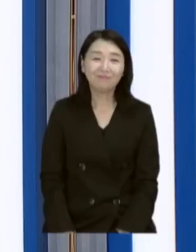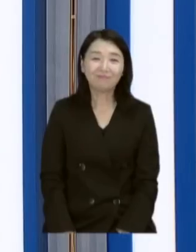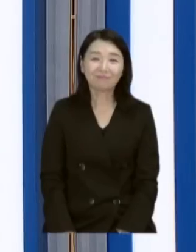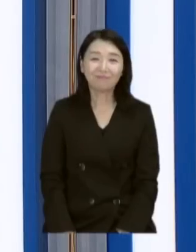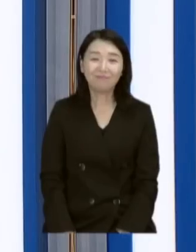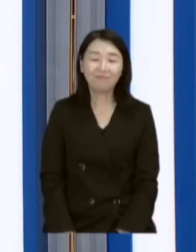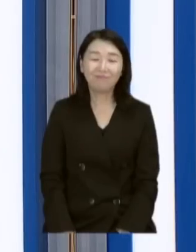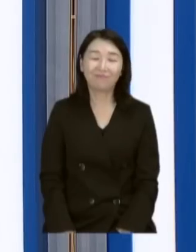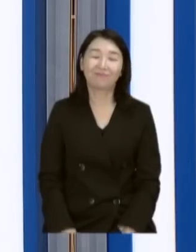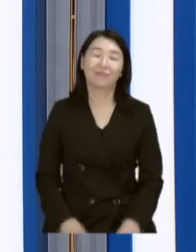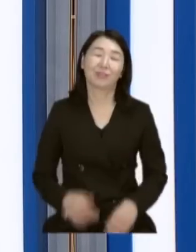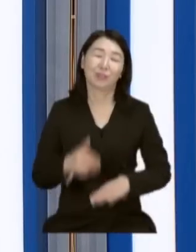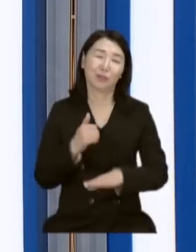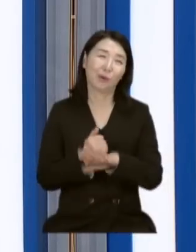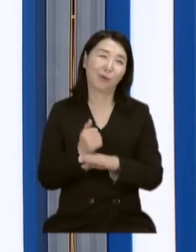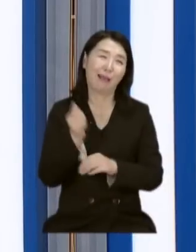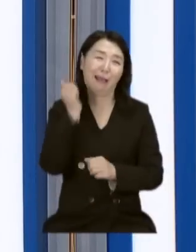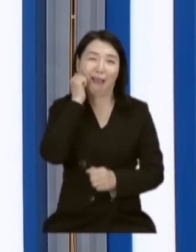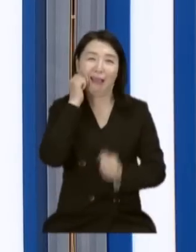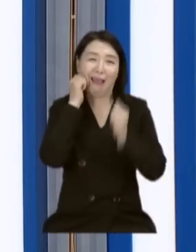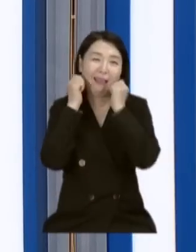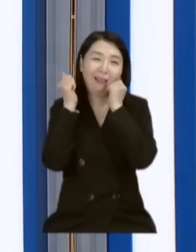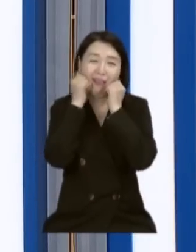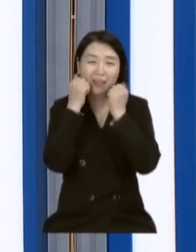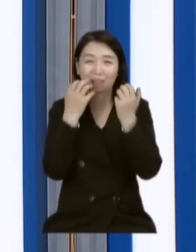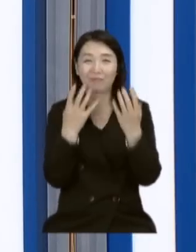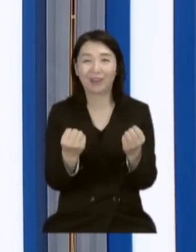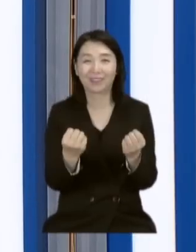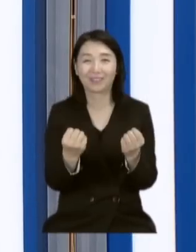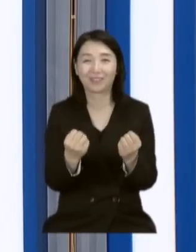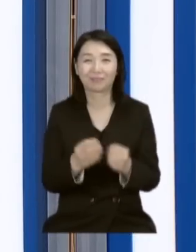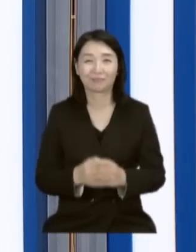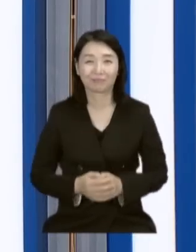어렵죠. 우여곡절도 많이 있죠. 네네. 많이 있는데